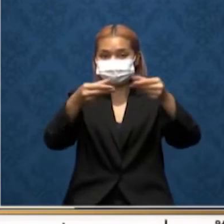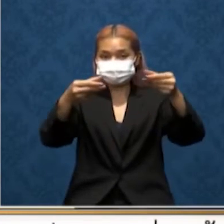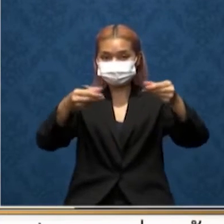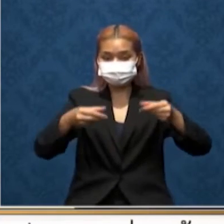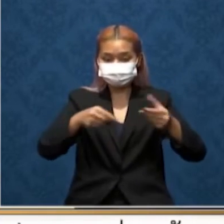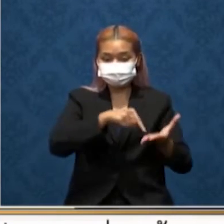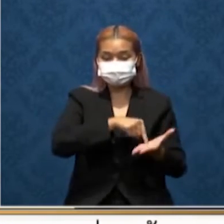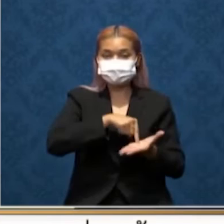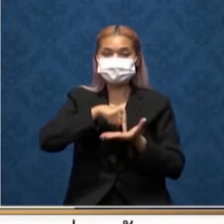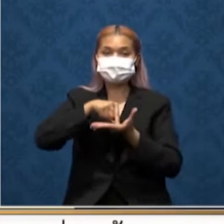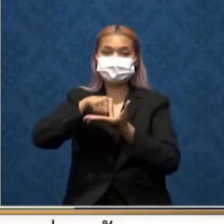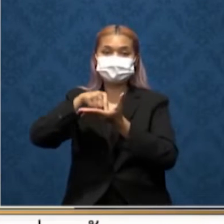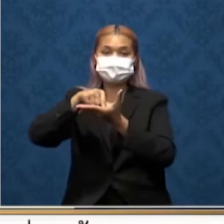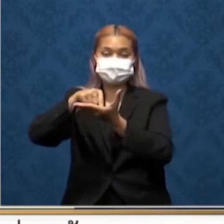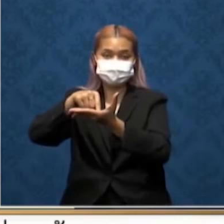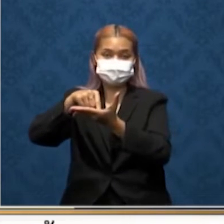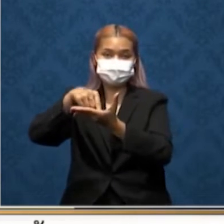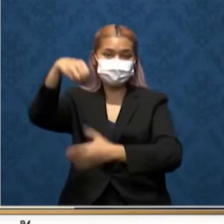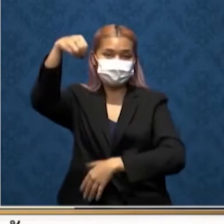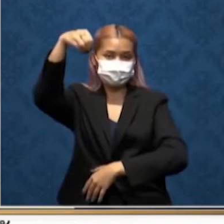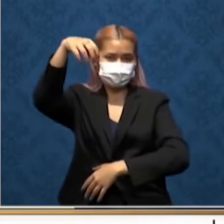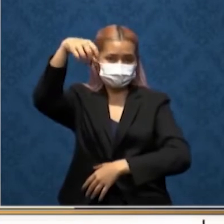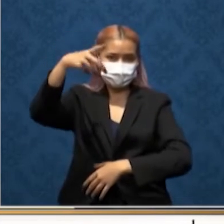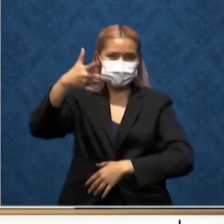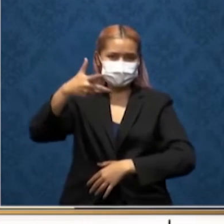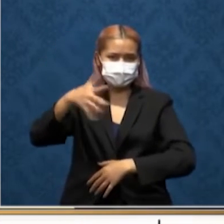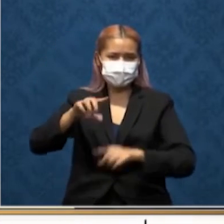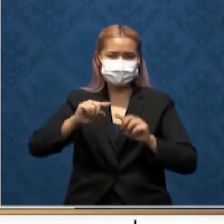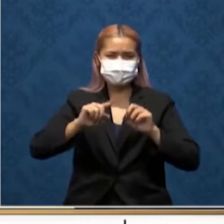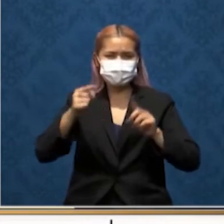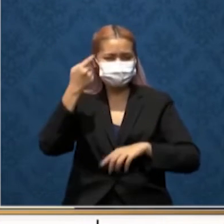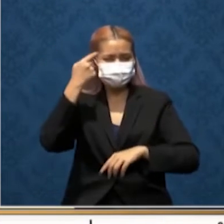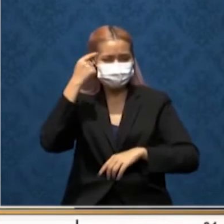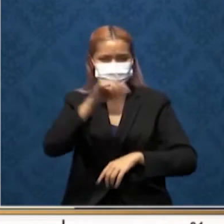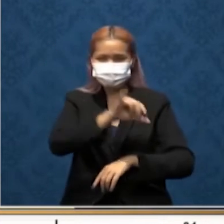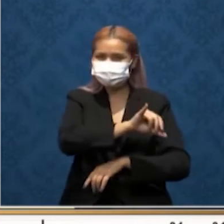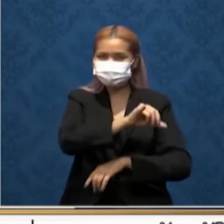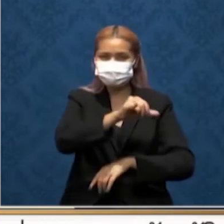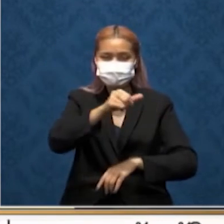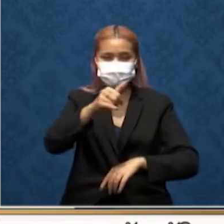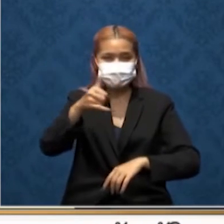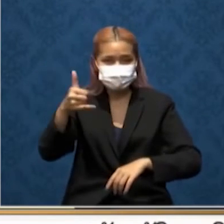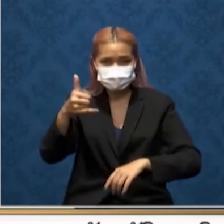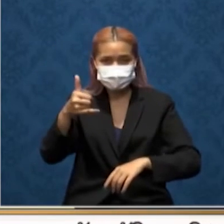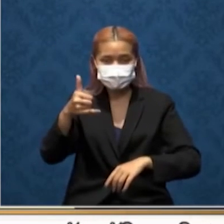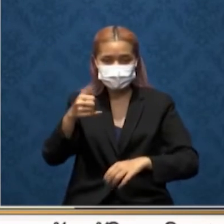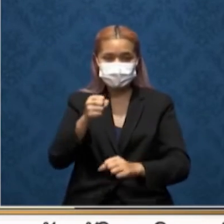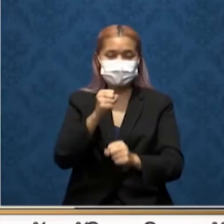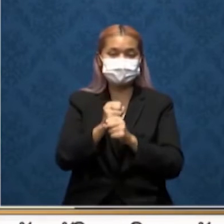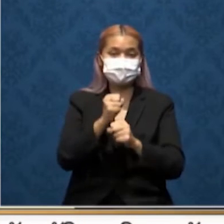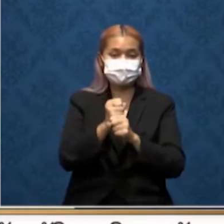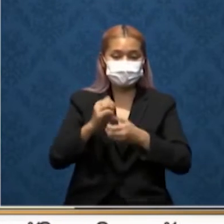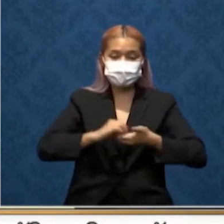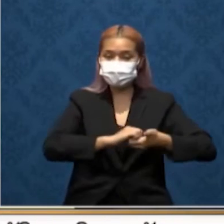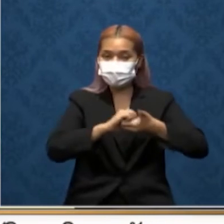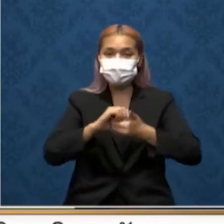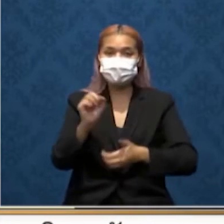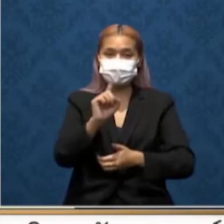าไม่แน่ใจว่าหลายส่วนเนี่ยมันเกี่ยวข้องกับแขวงกลางทางทางหลวงชนบทองค์กรปกครองส่วนท้องถิ่นหน่วยงานใดบ้างแต่อย